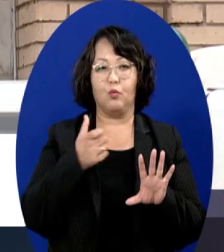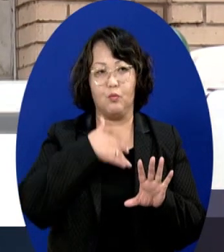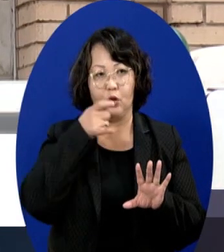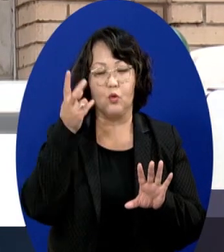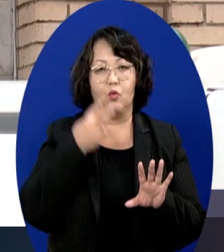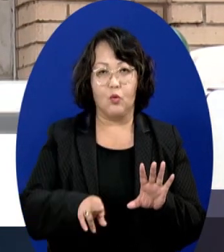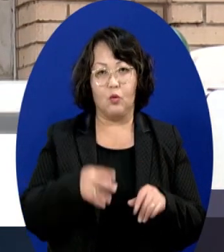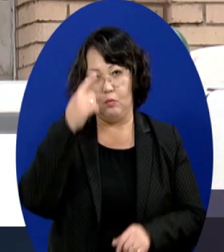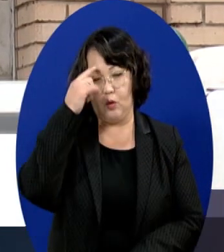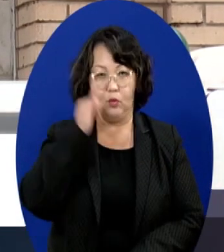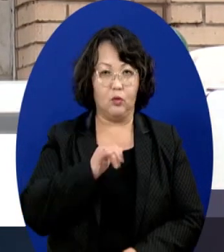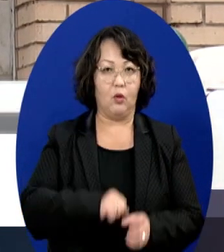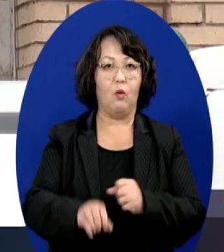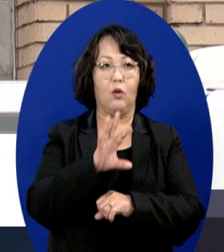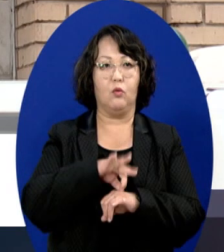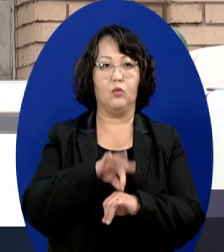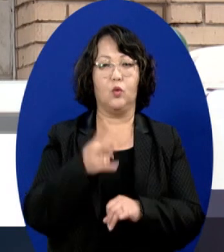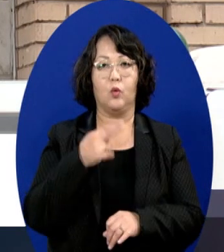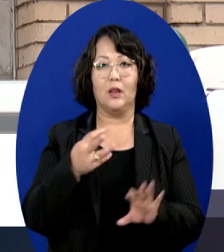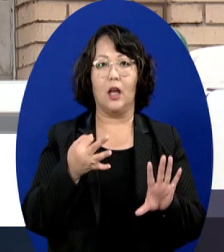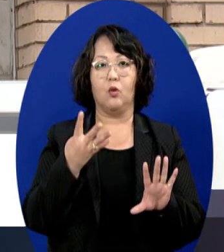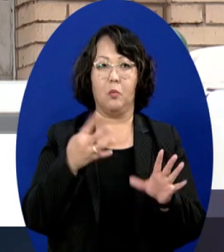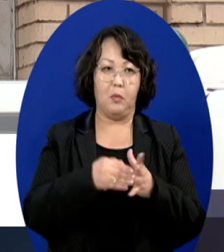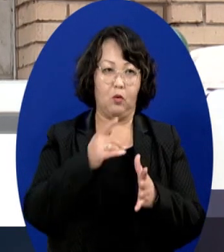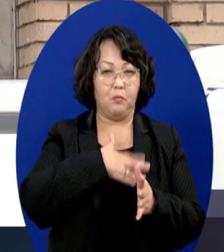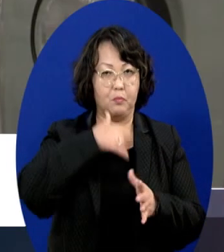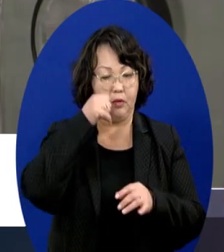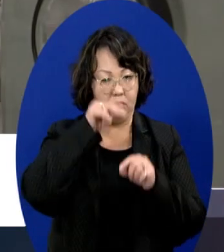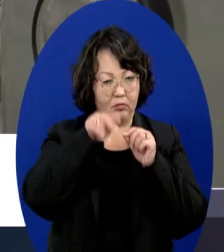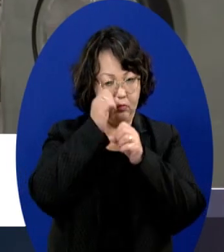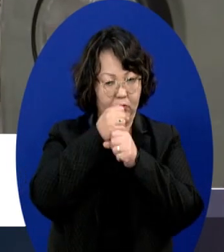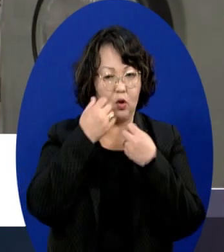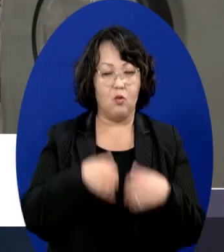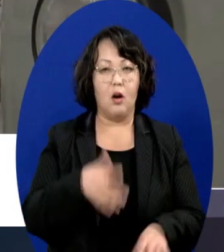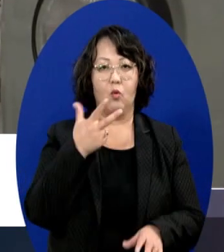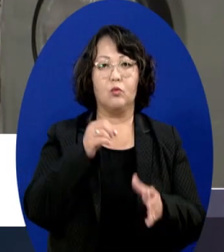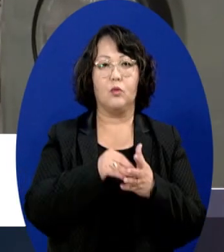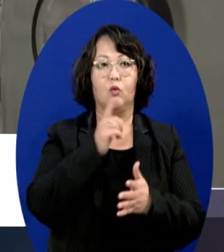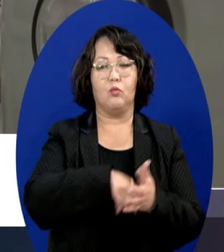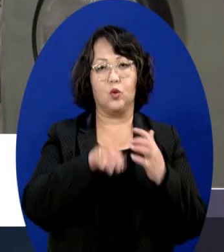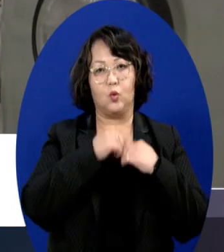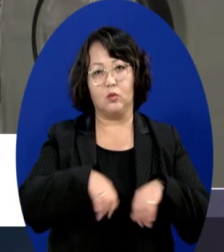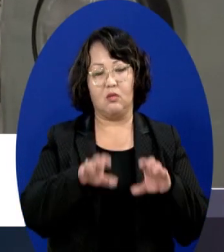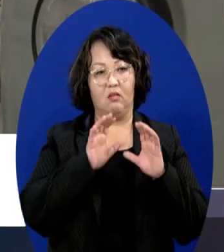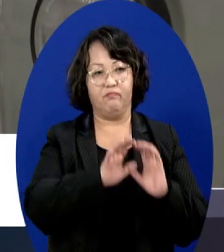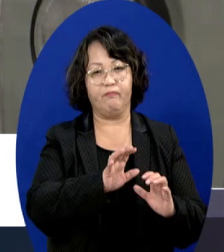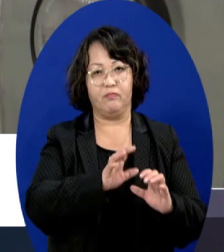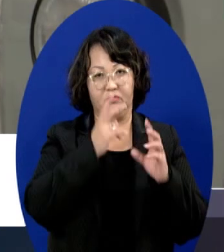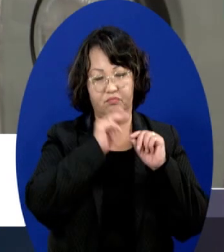байна. Манай улсад цар тахлын үед нийт 84,000 хүн шинжилгээ хийж 30,000 хүнийг тусгаарлжээ. Одоогийн байдлаар